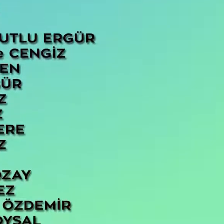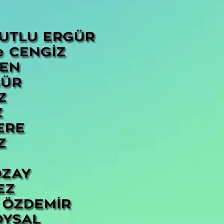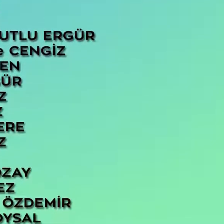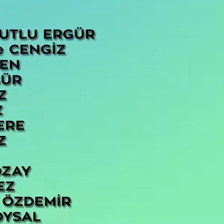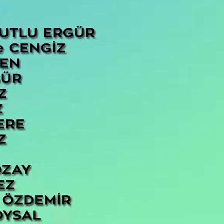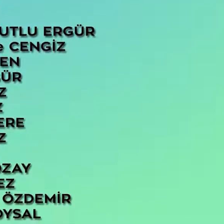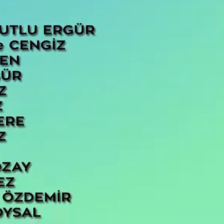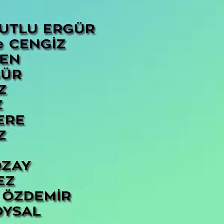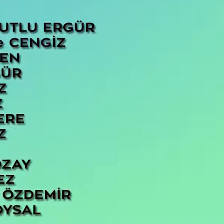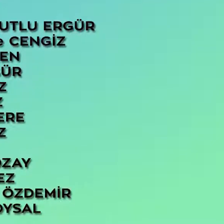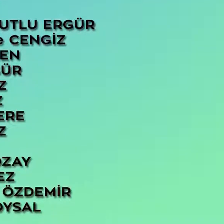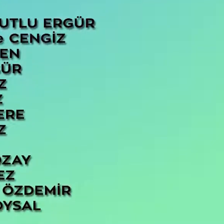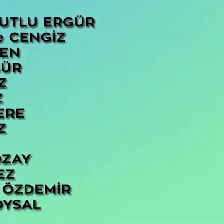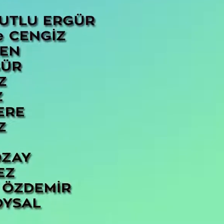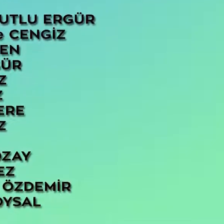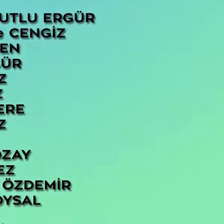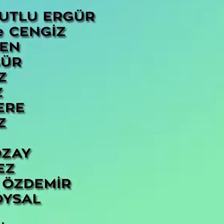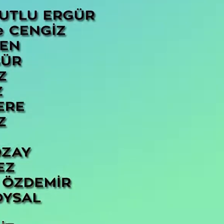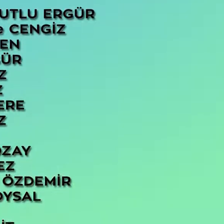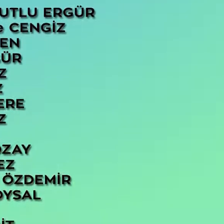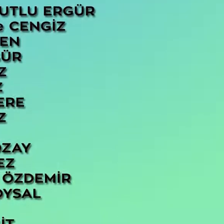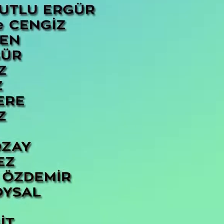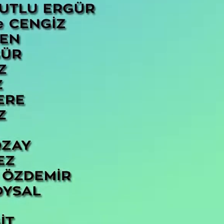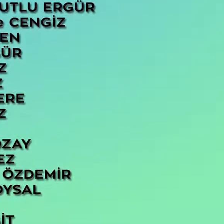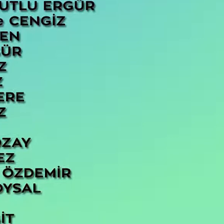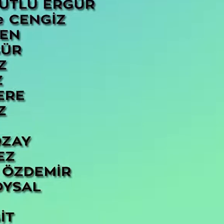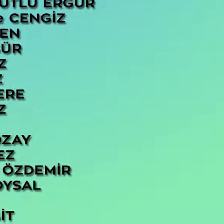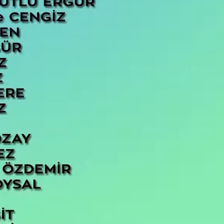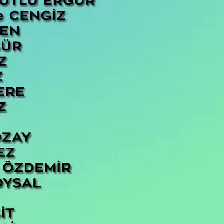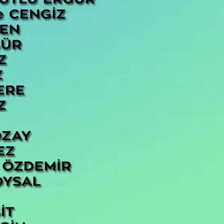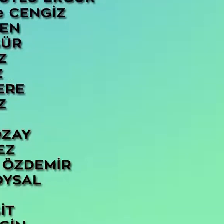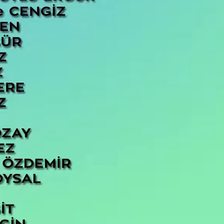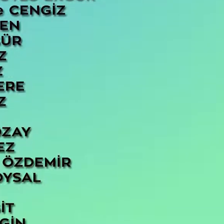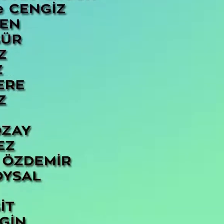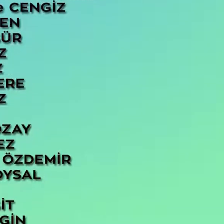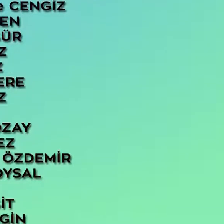Bilge Horoz. Ben Lokman Kuzdere.